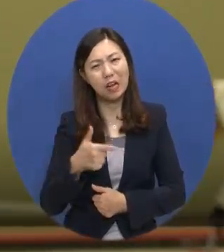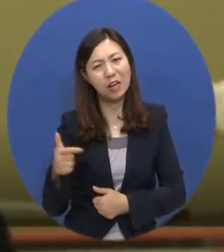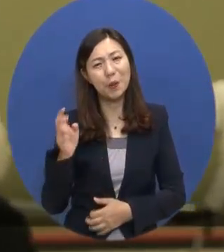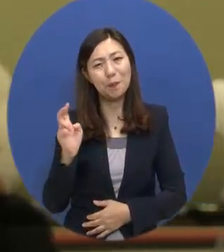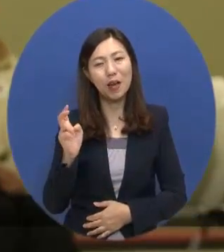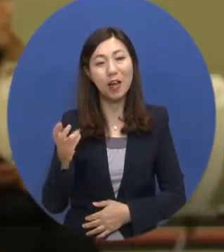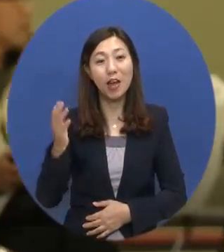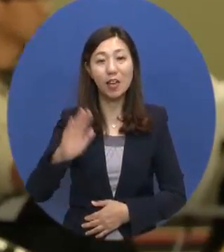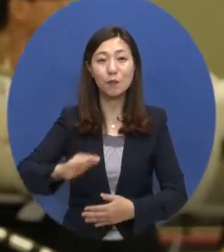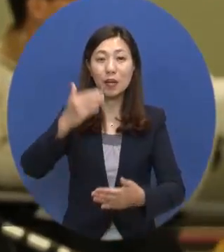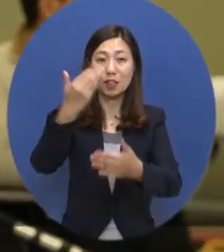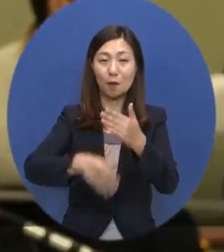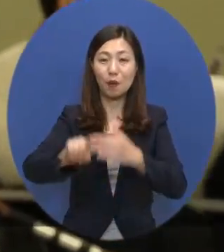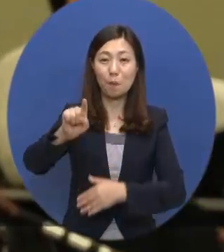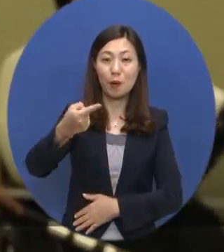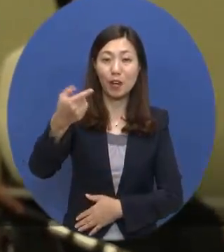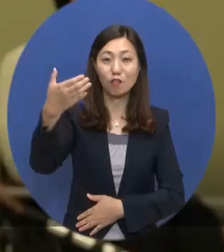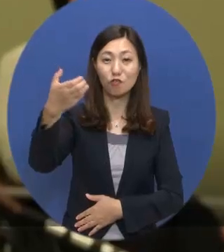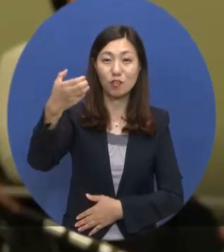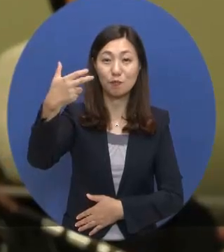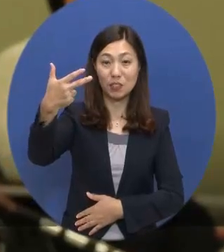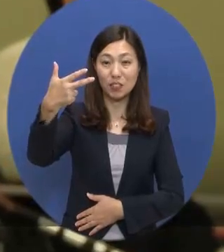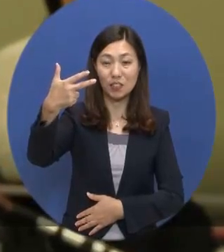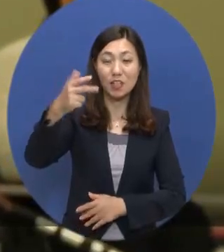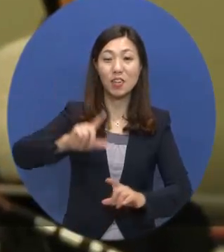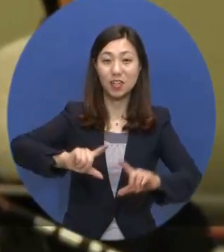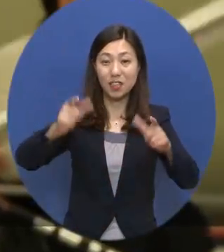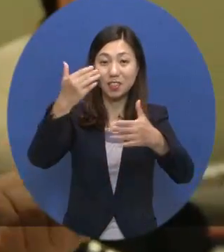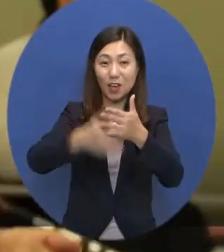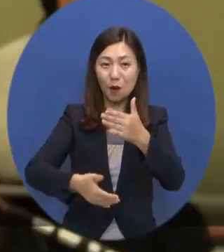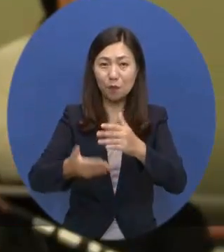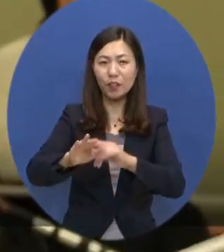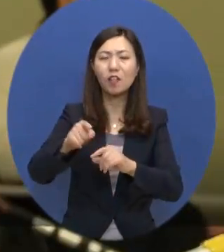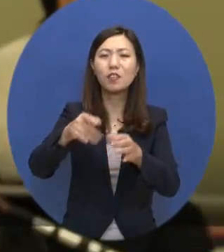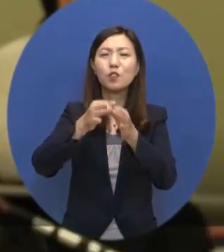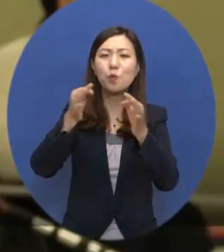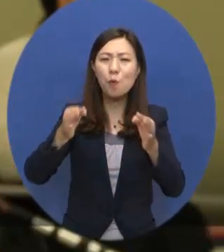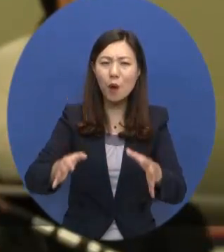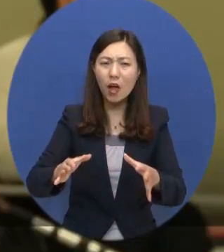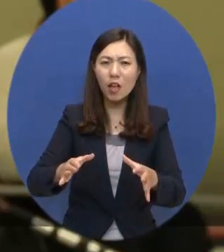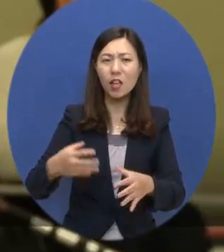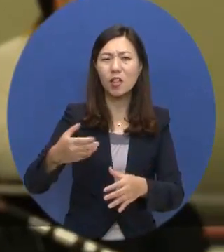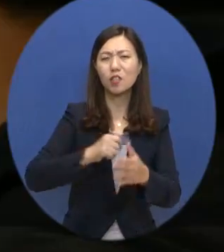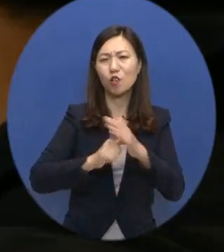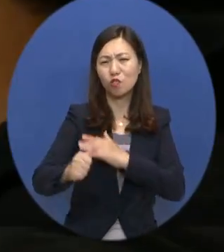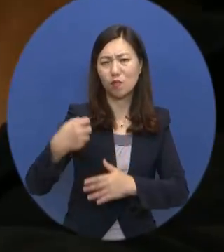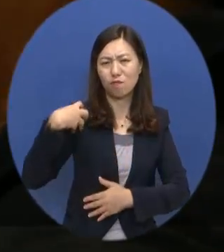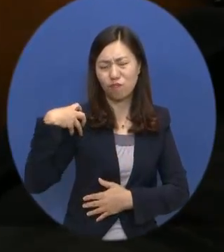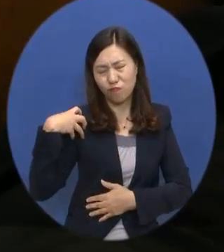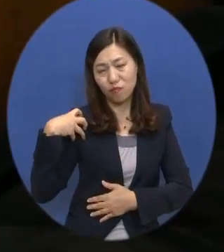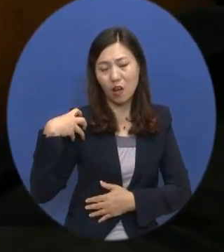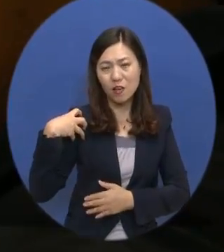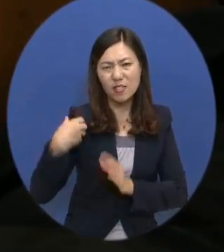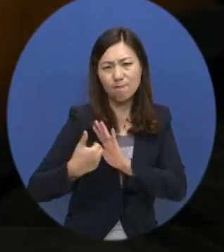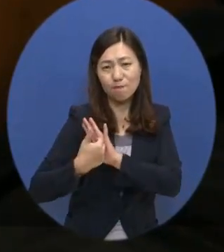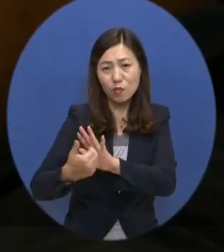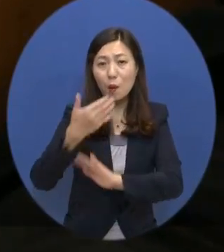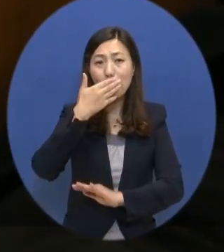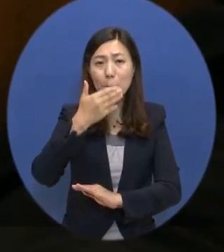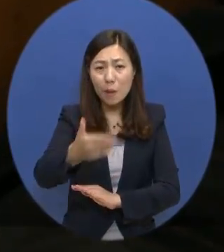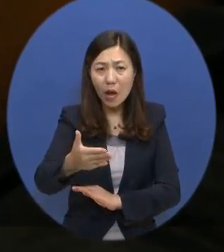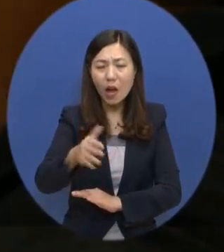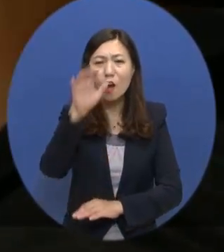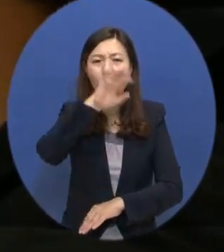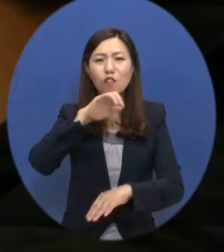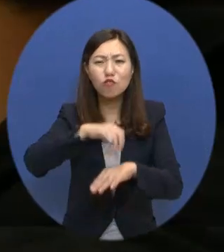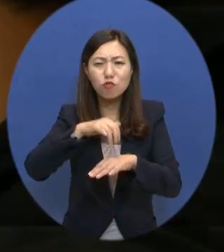남은 지금 이제 197일 오늘 남았는데 그 기간 동안 선수들이 그런 부담감을 이겨낼 수 있는